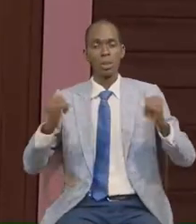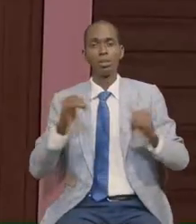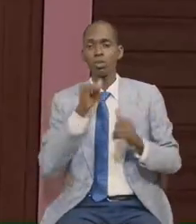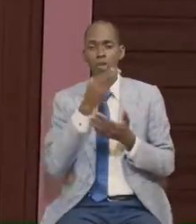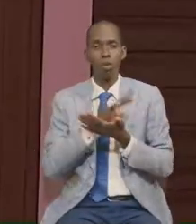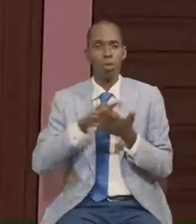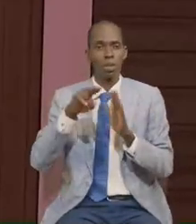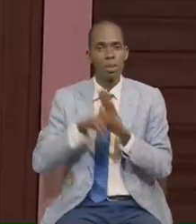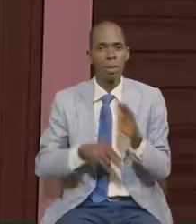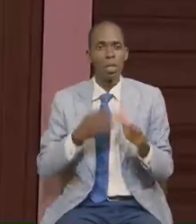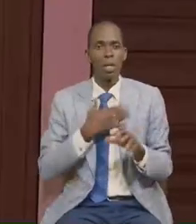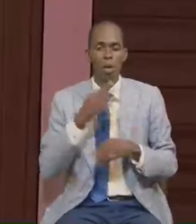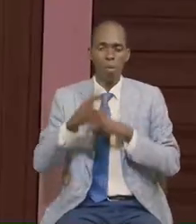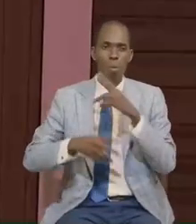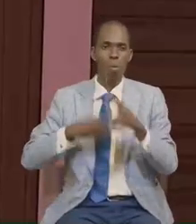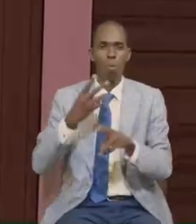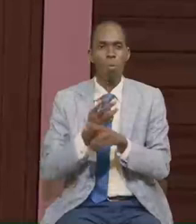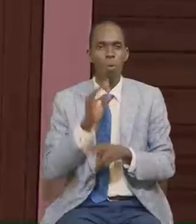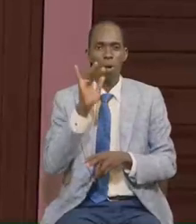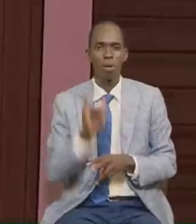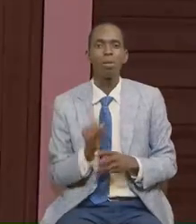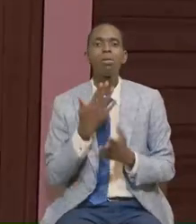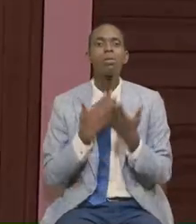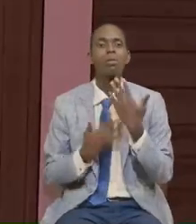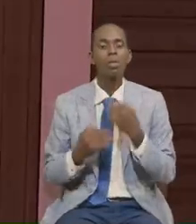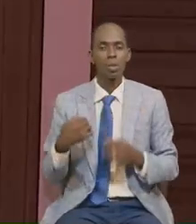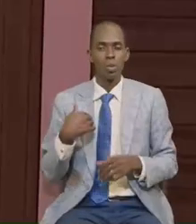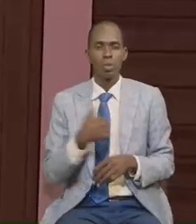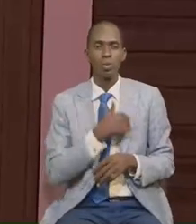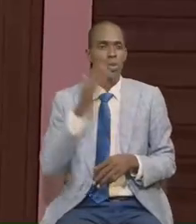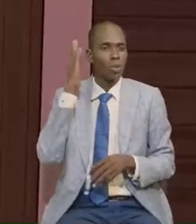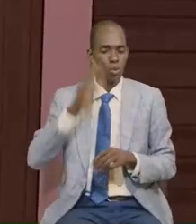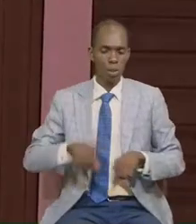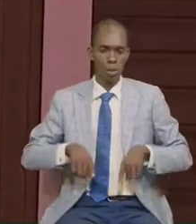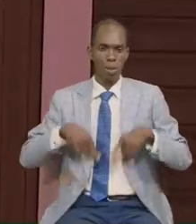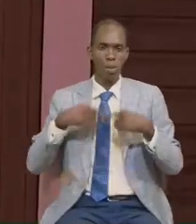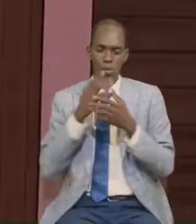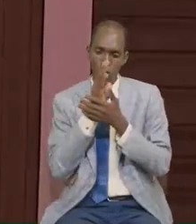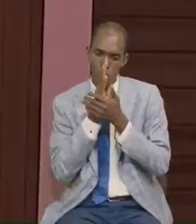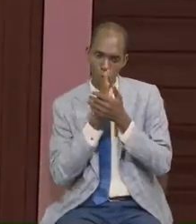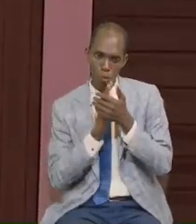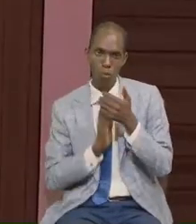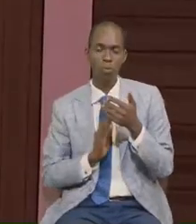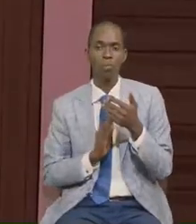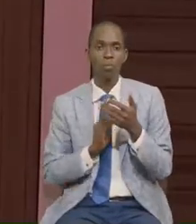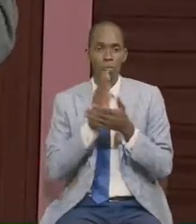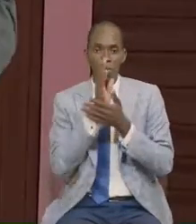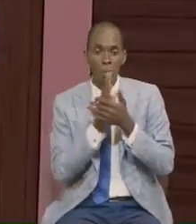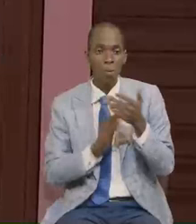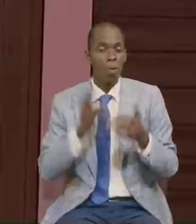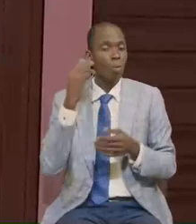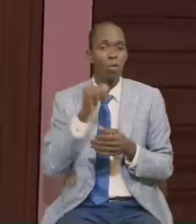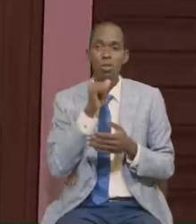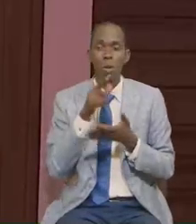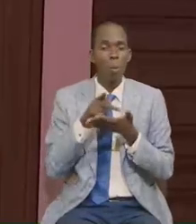convoitise mondaine et à vivre dans le cercle présent selon la sagesse ça ne faisait pas partie